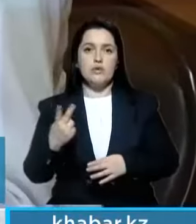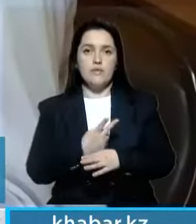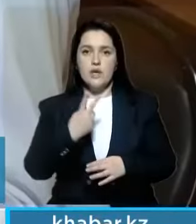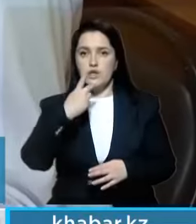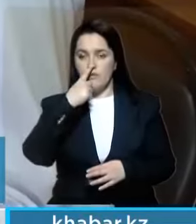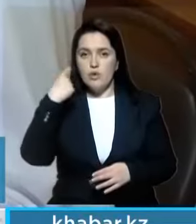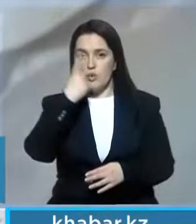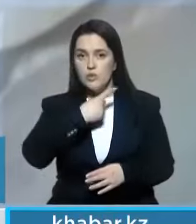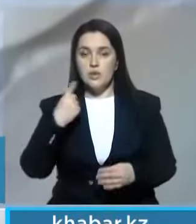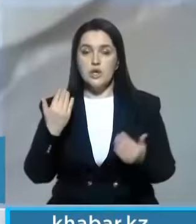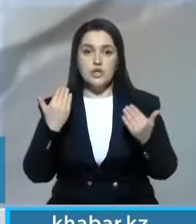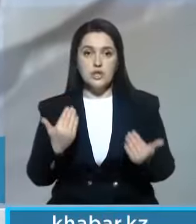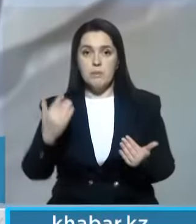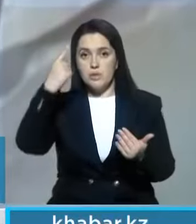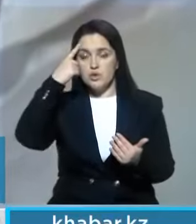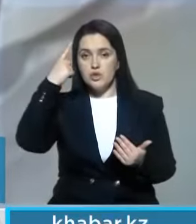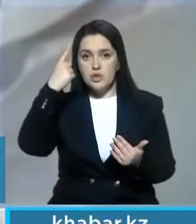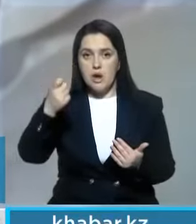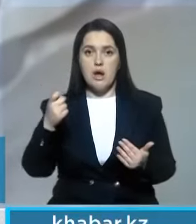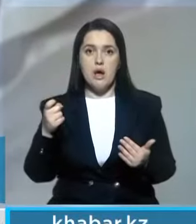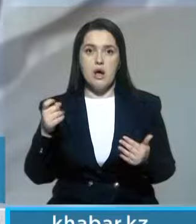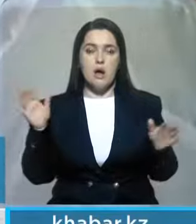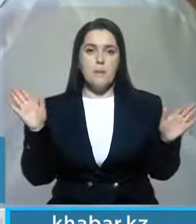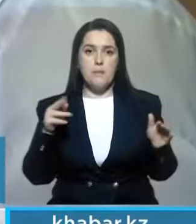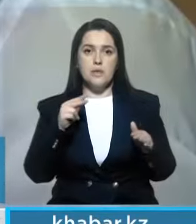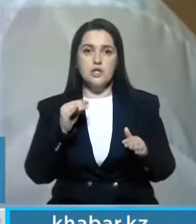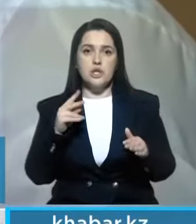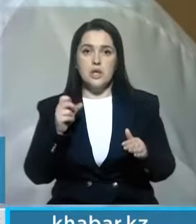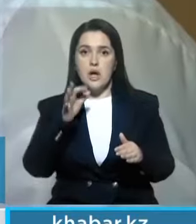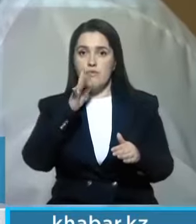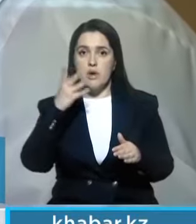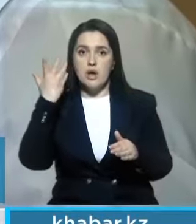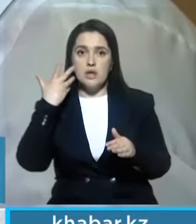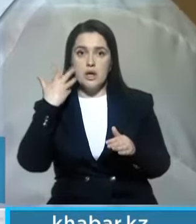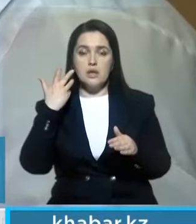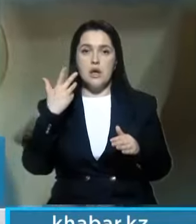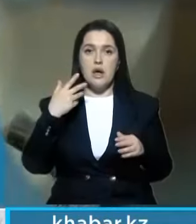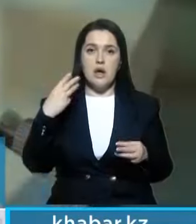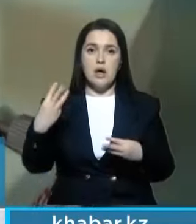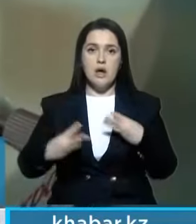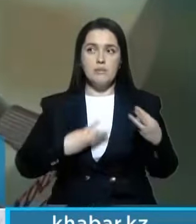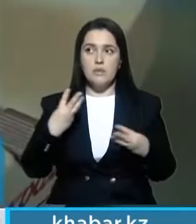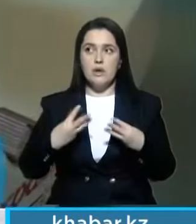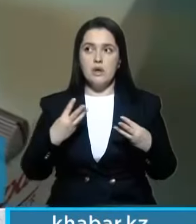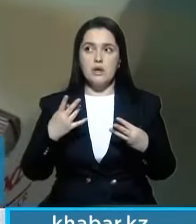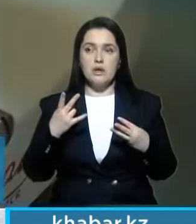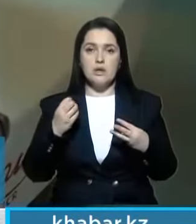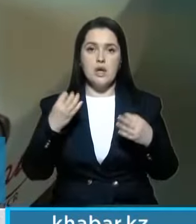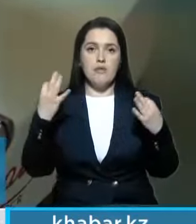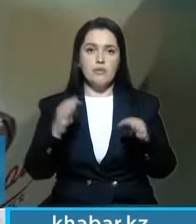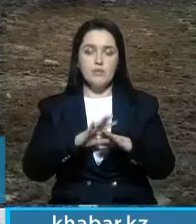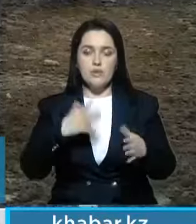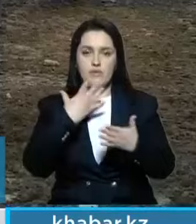обрабатывают дважды в год. Специалисты сейчас предупреждают пчеловодов, чтобы в момент, когда уже начнется очередная обработка, те не выпускали